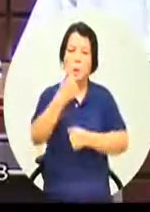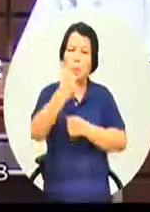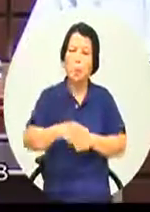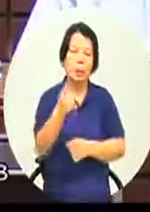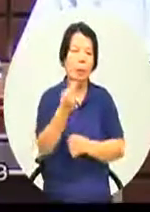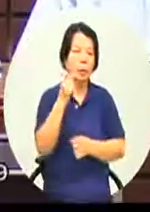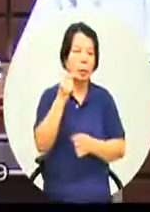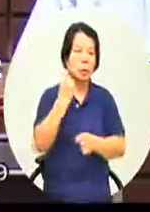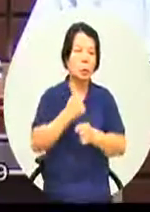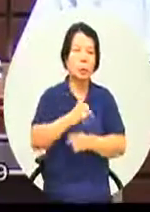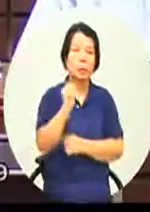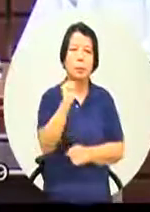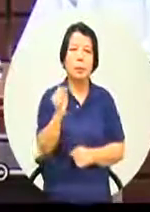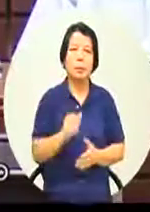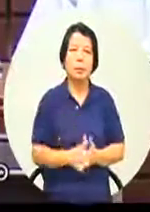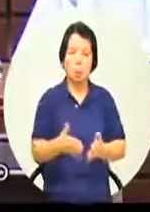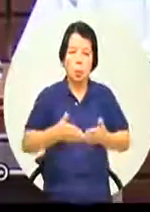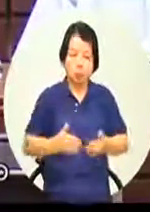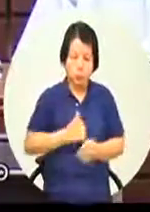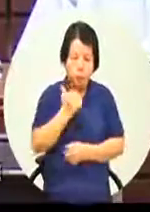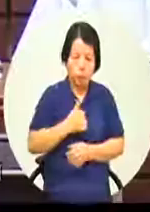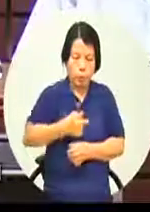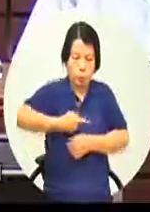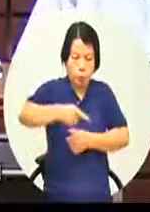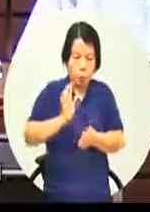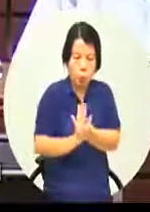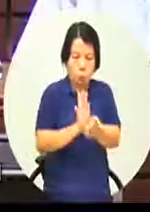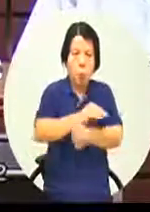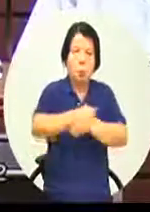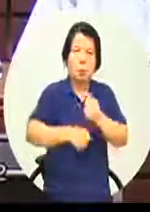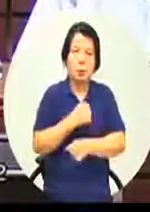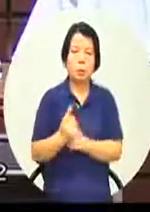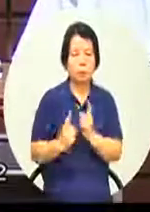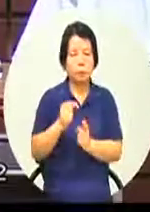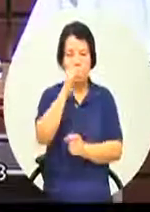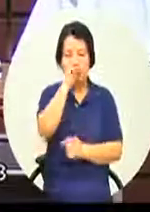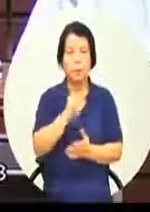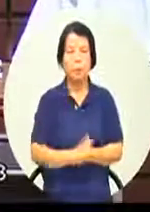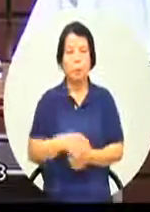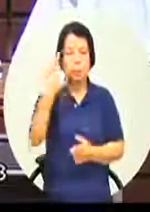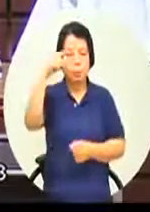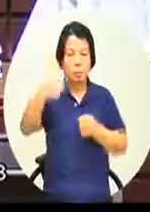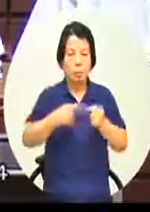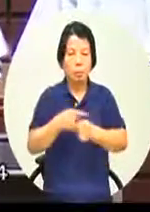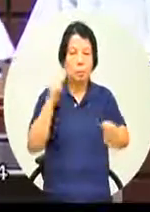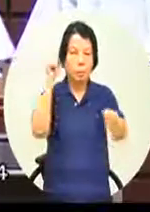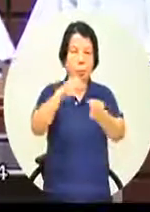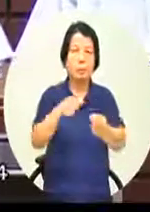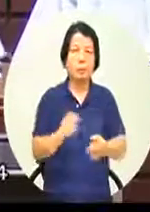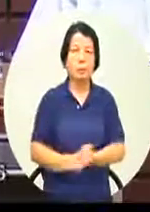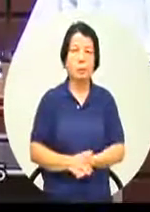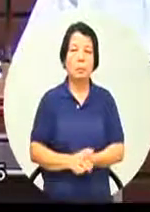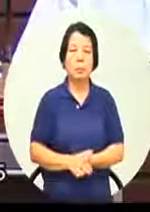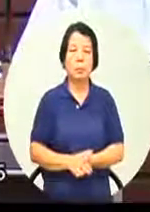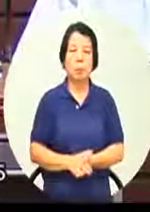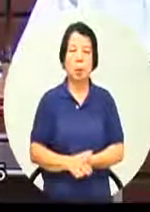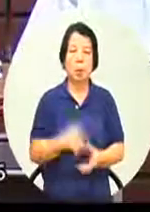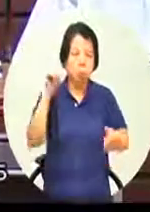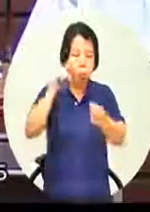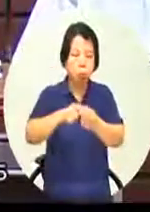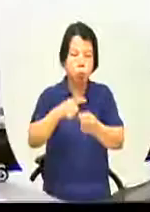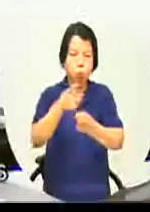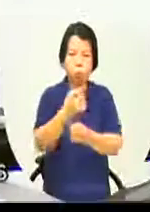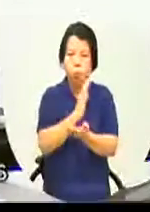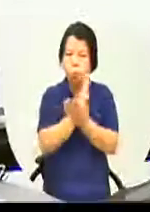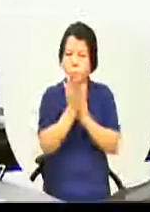说我们要很务实的去推动一个东西的话，哈，这样子。 我不是只有明年的目标啦，可能还有好几。几个目标 的长 近